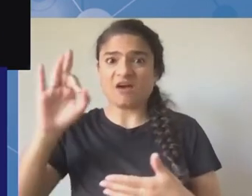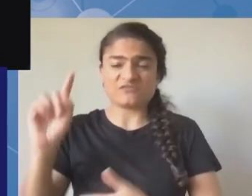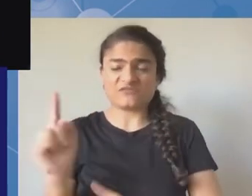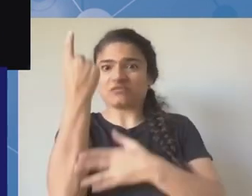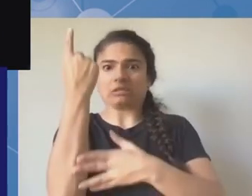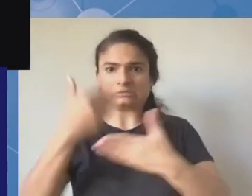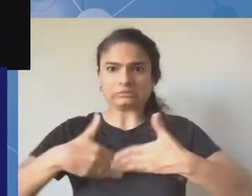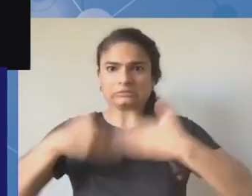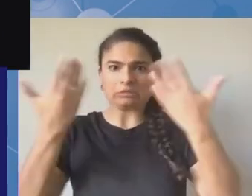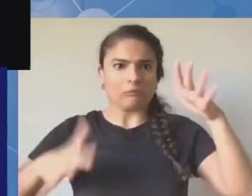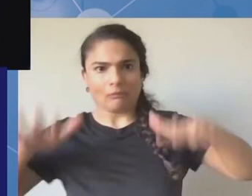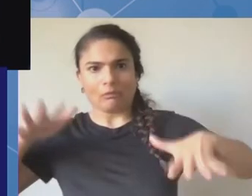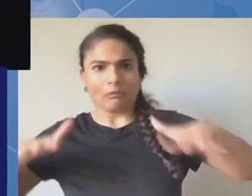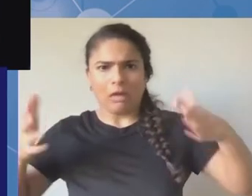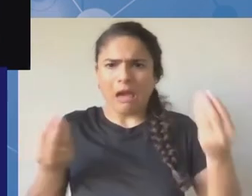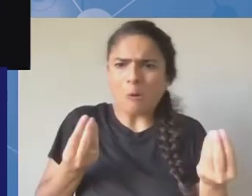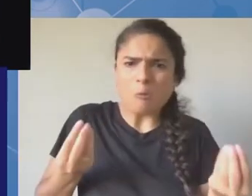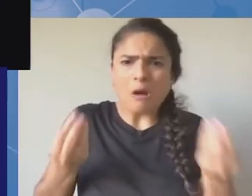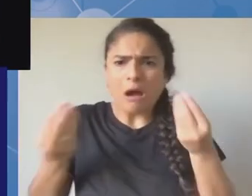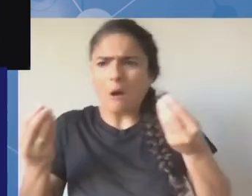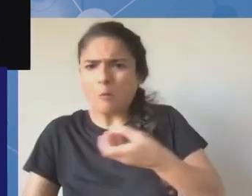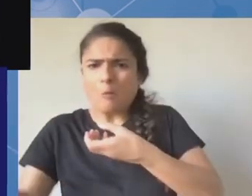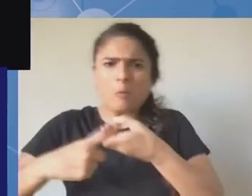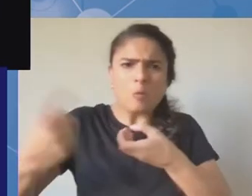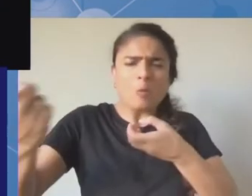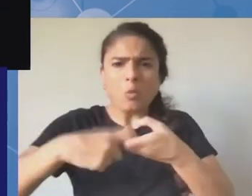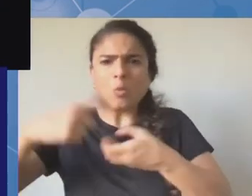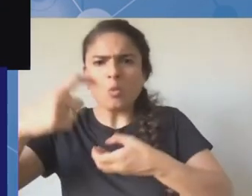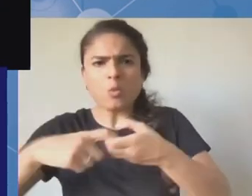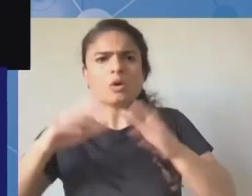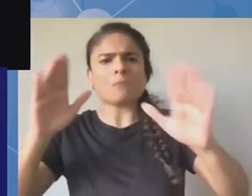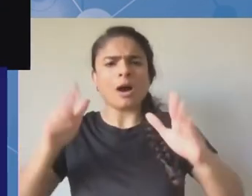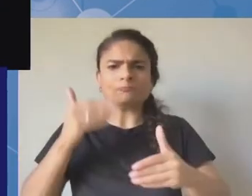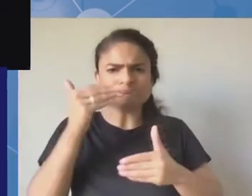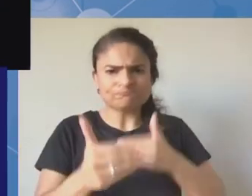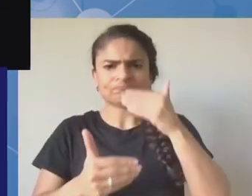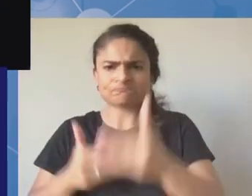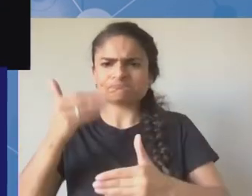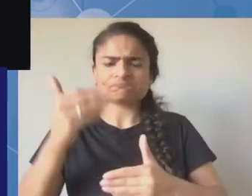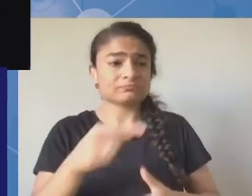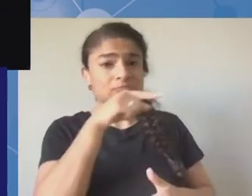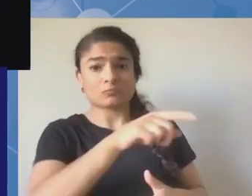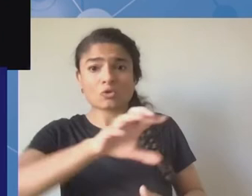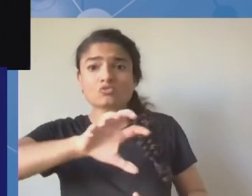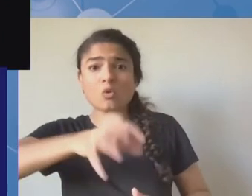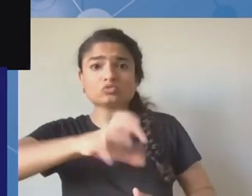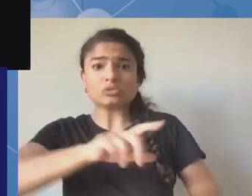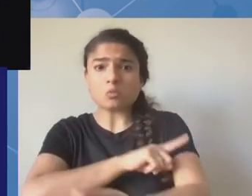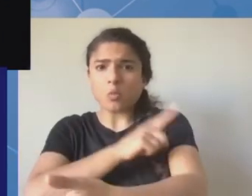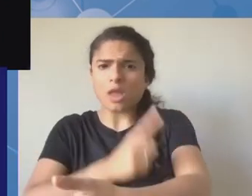وهم وجدوا صعوبة في ذلك، ولذلك كذلك أشكر